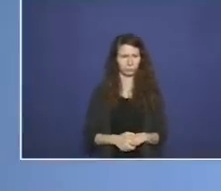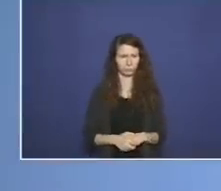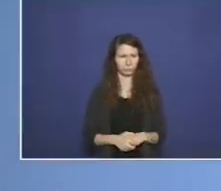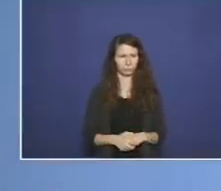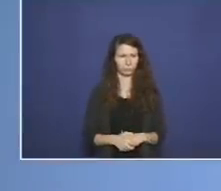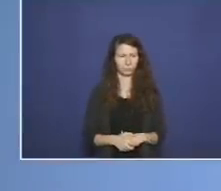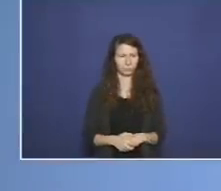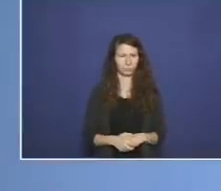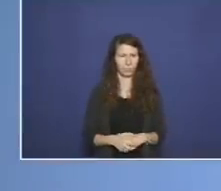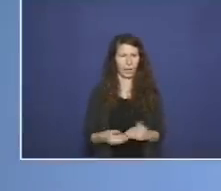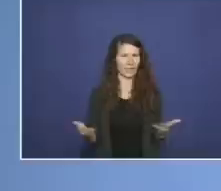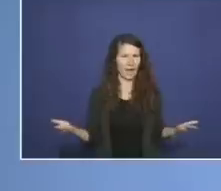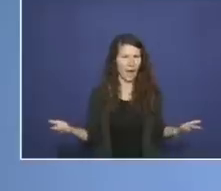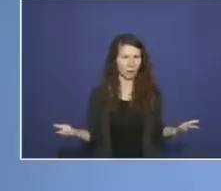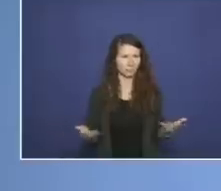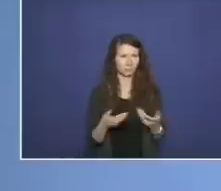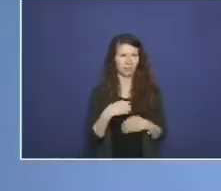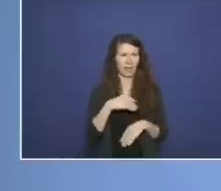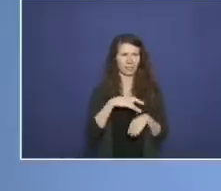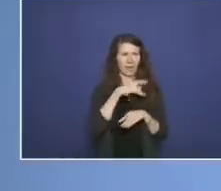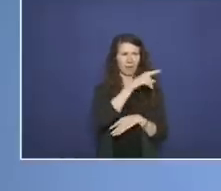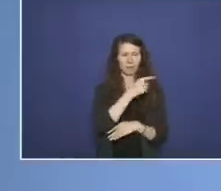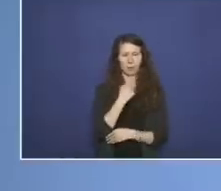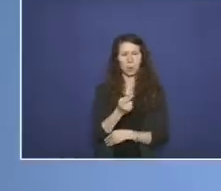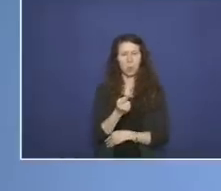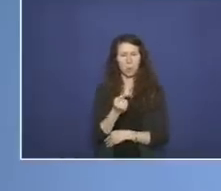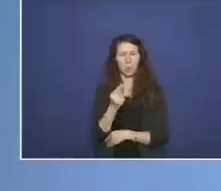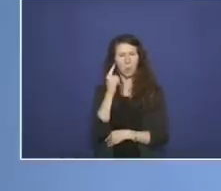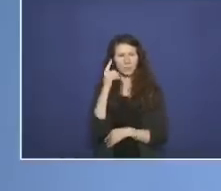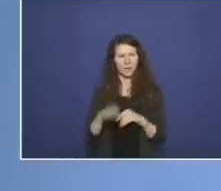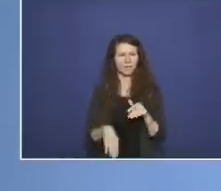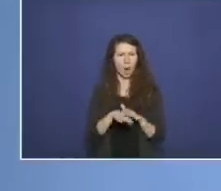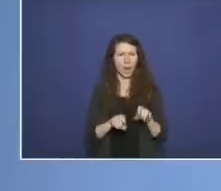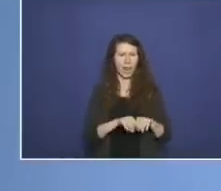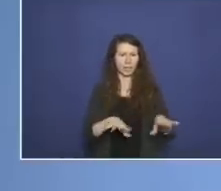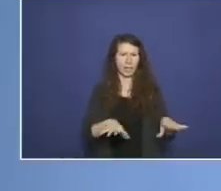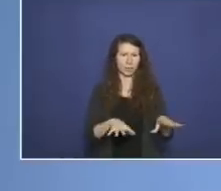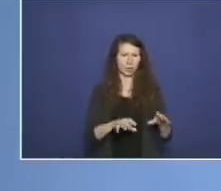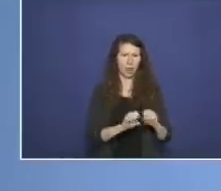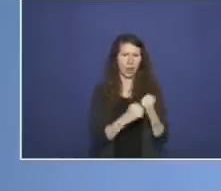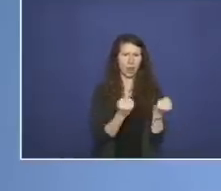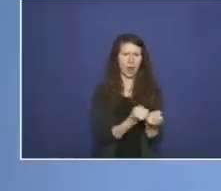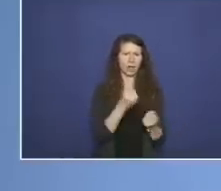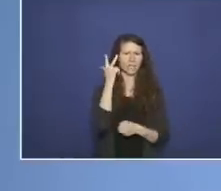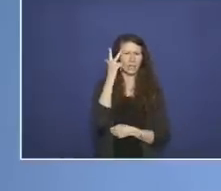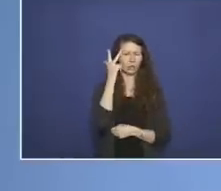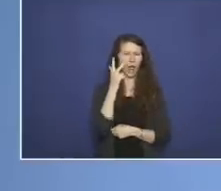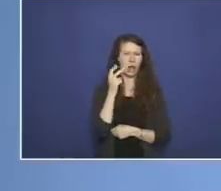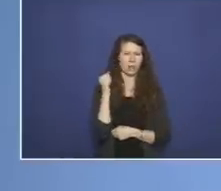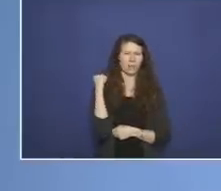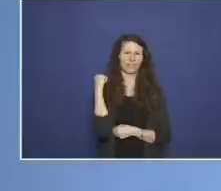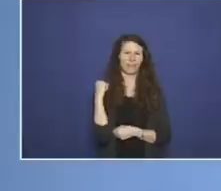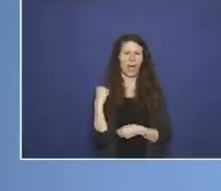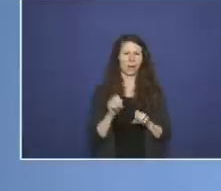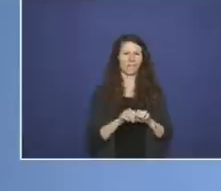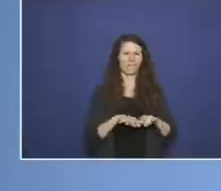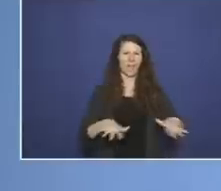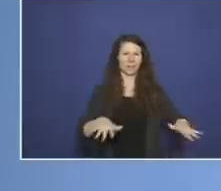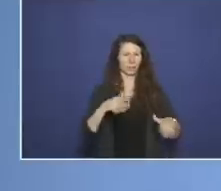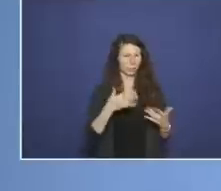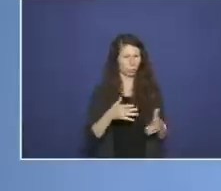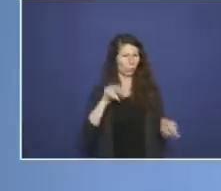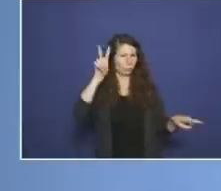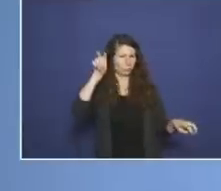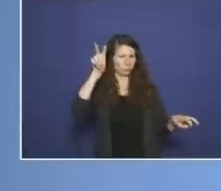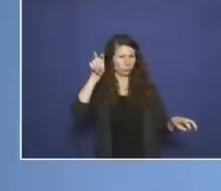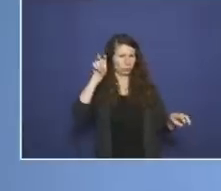Naja, die Bundeskanzlerin hält es für sinnvoll, dass diese epidemische Lage von nationaler Tragweite, so ist, glaube ich, der volle Begriff, verlängert wird. Aber es